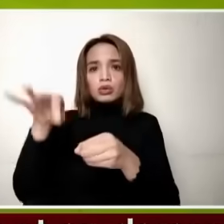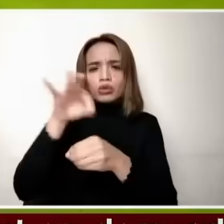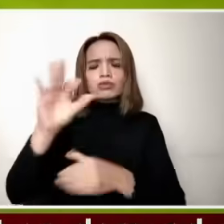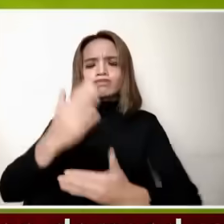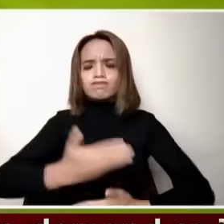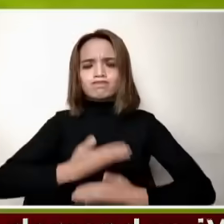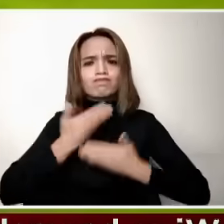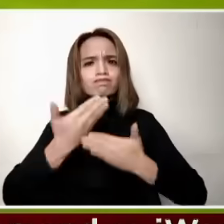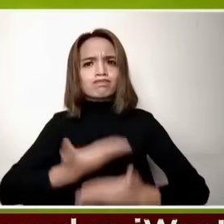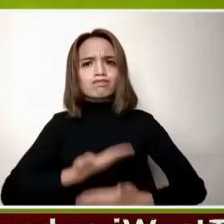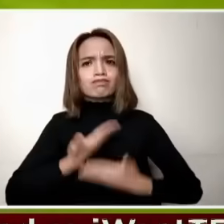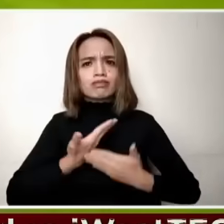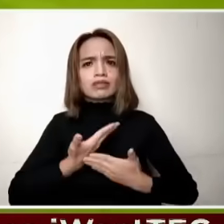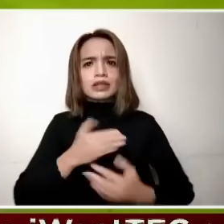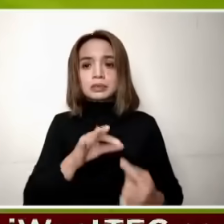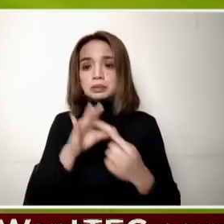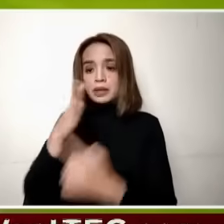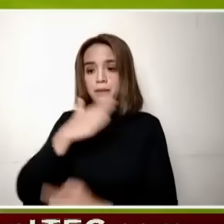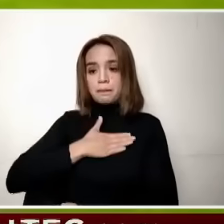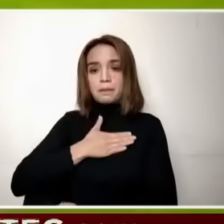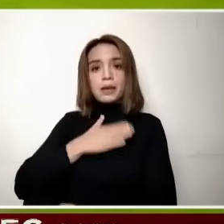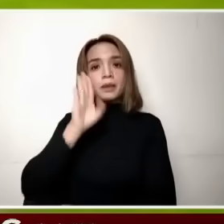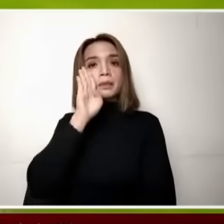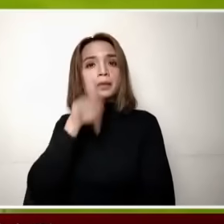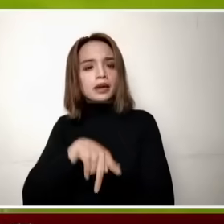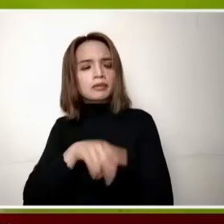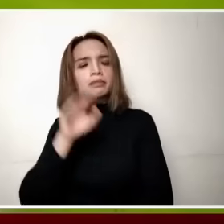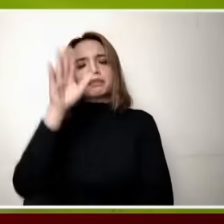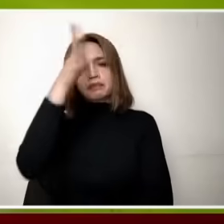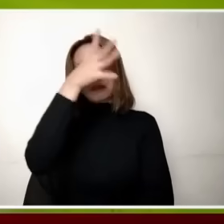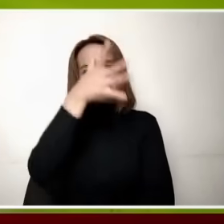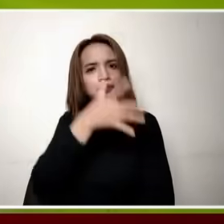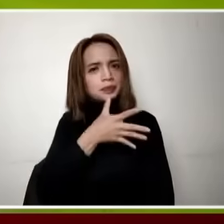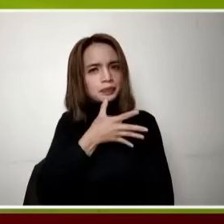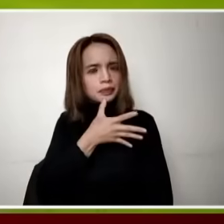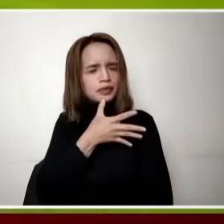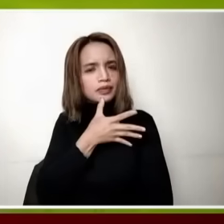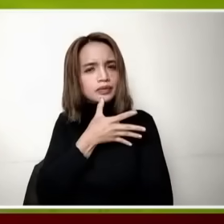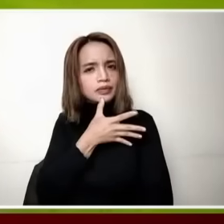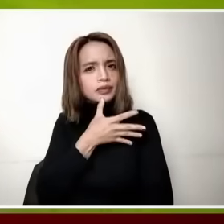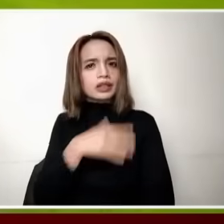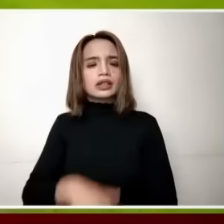aking kapatid, ng aking mga magulang, at lalong higit ay yung mga